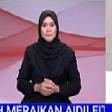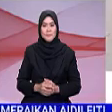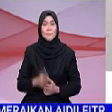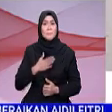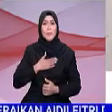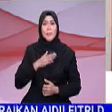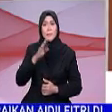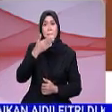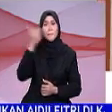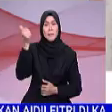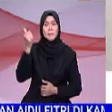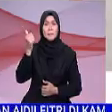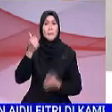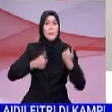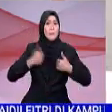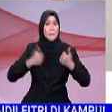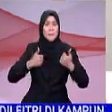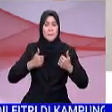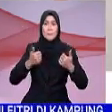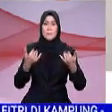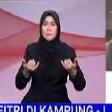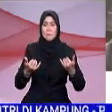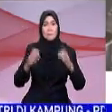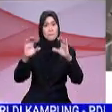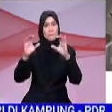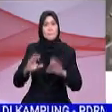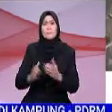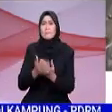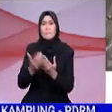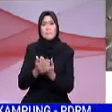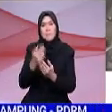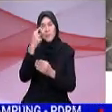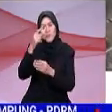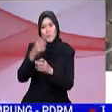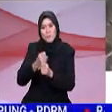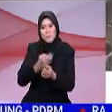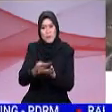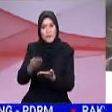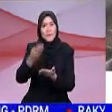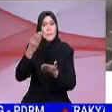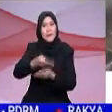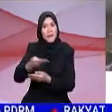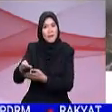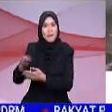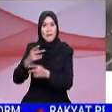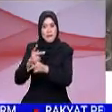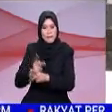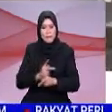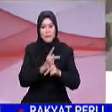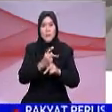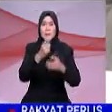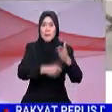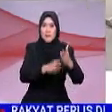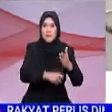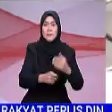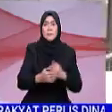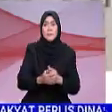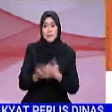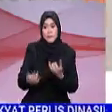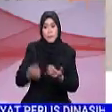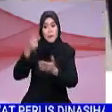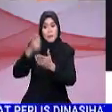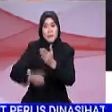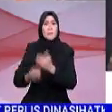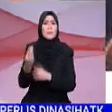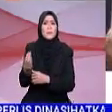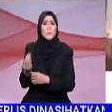My Best Buy Aidilfitri memberi peluang pasaran alternatif bagi masyarakat mendapatkan barangan pada harga terkawal. Malah, harga ditawar lebih